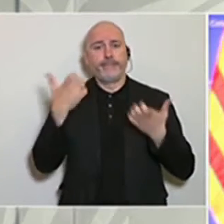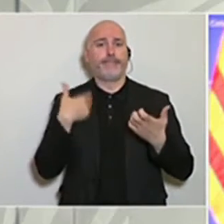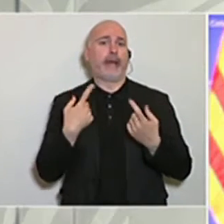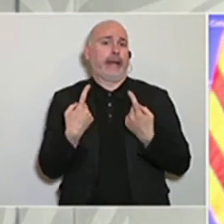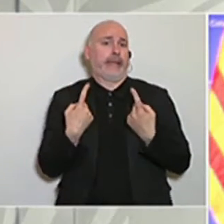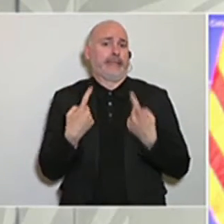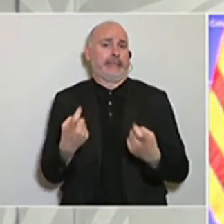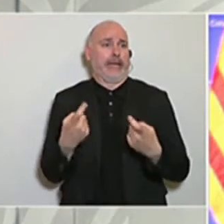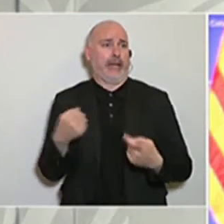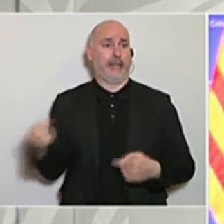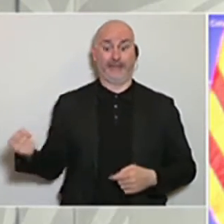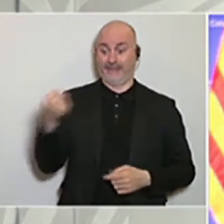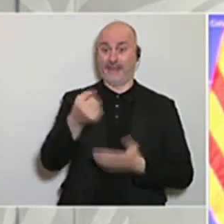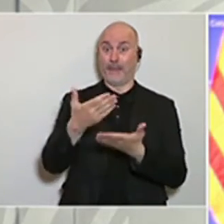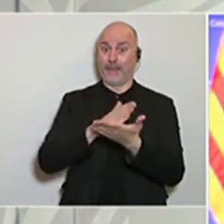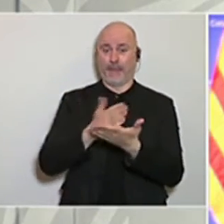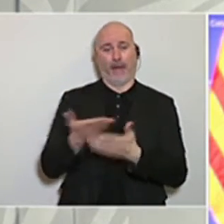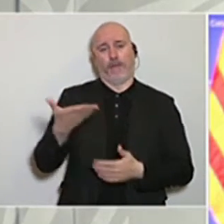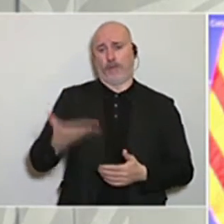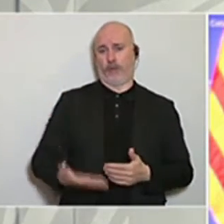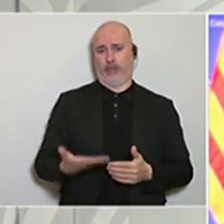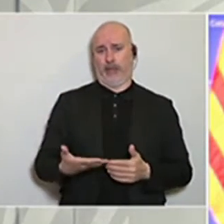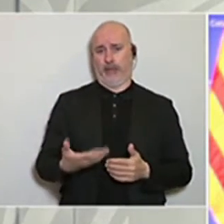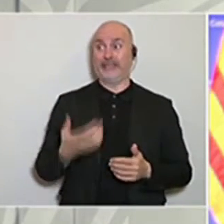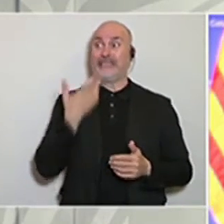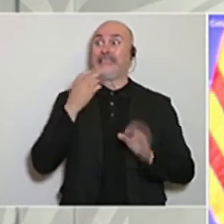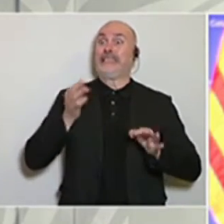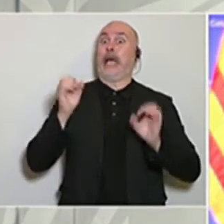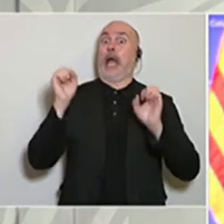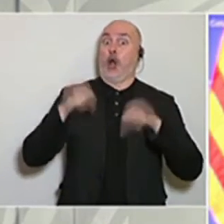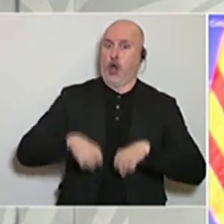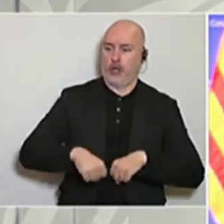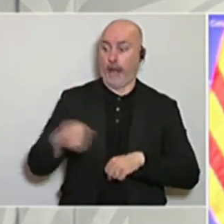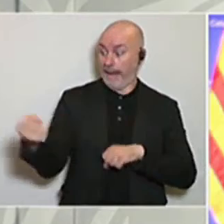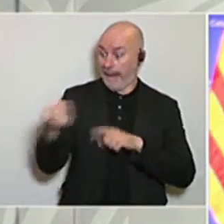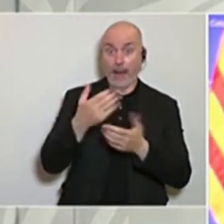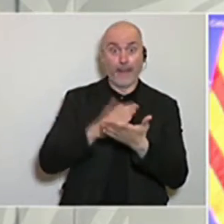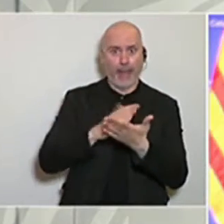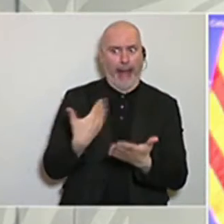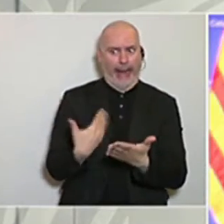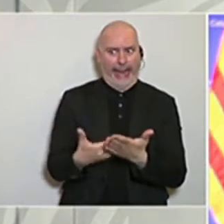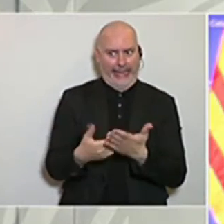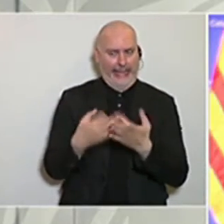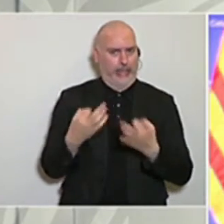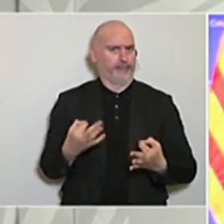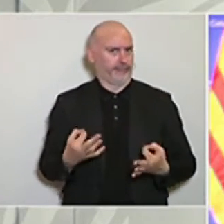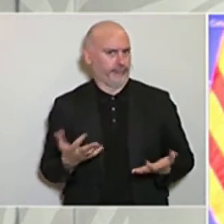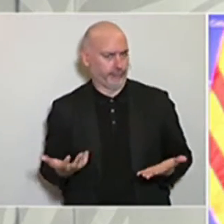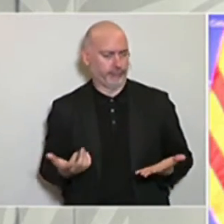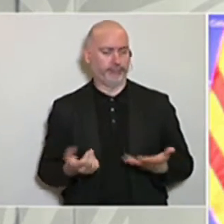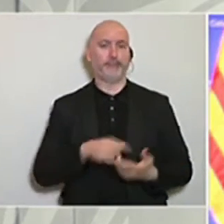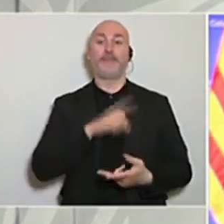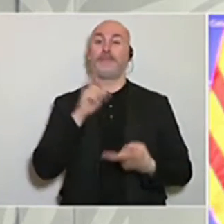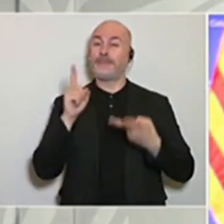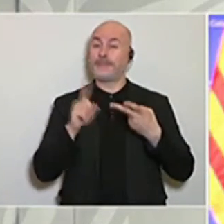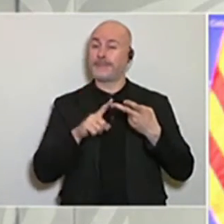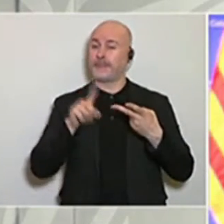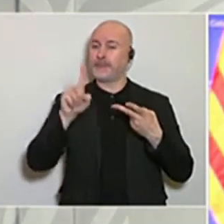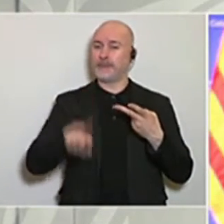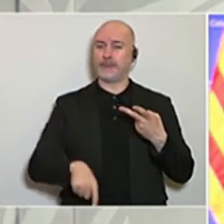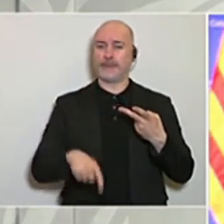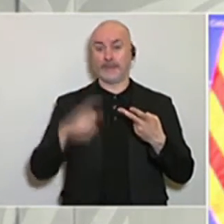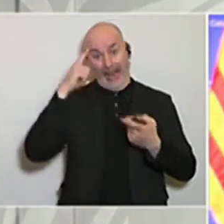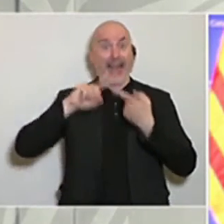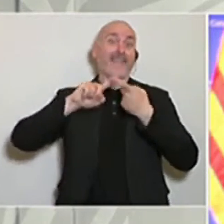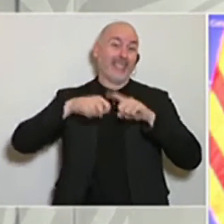important quan s'estableixen acords perquè aquests acords estiguin garantits i es puguin produir. I pel que fa referència doncs, a la reflexió que em feia